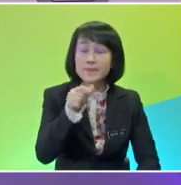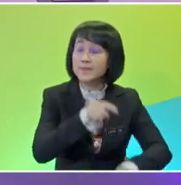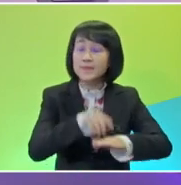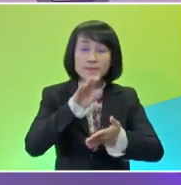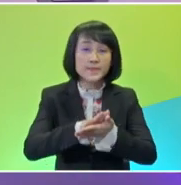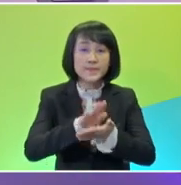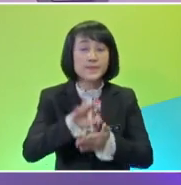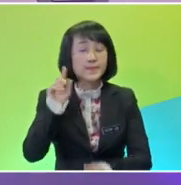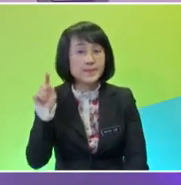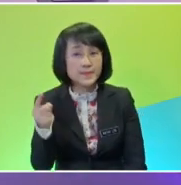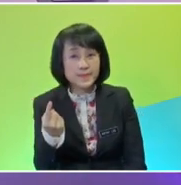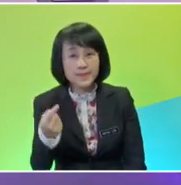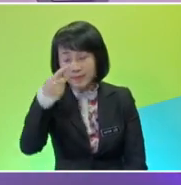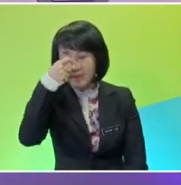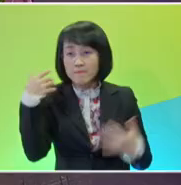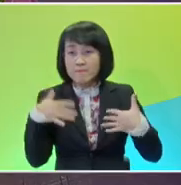takut pada guru